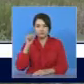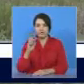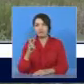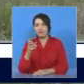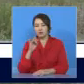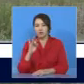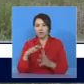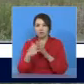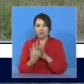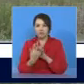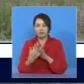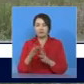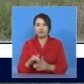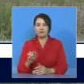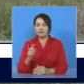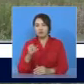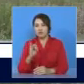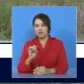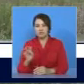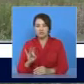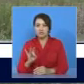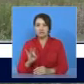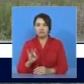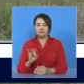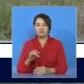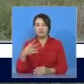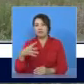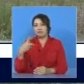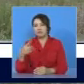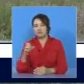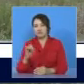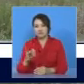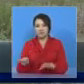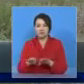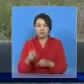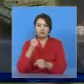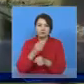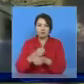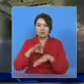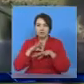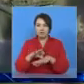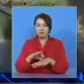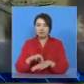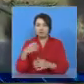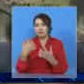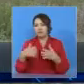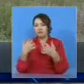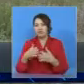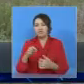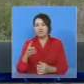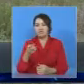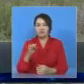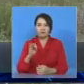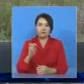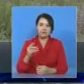Белогорка бауырластар 41-ші разъезд сол жақта жұмыстар атқарылады. Препаратында құрамында дельтаметрин деген не